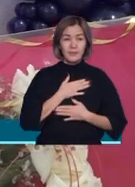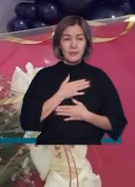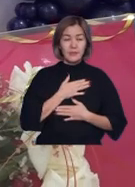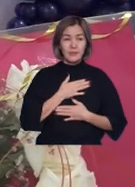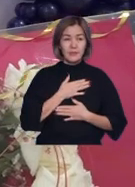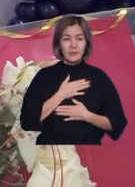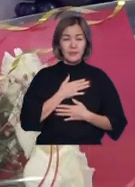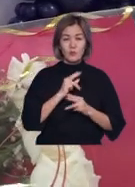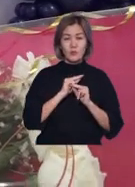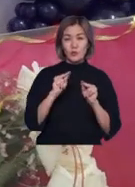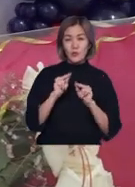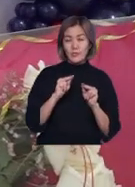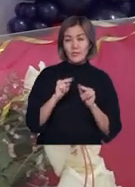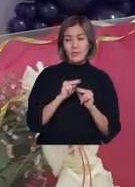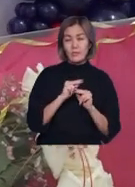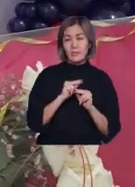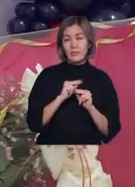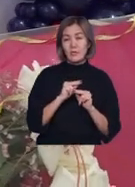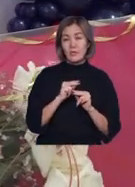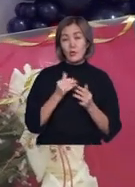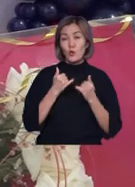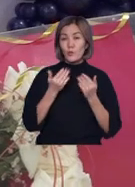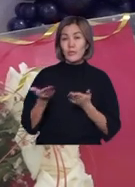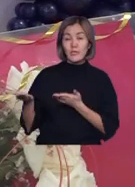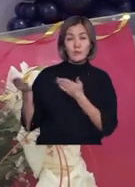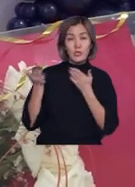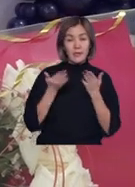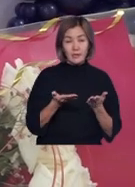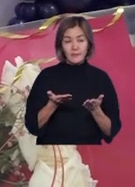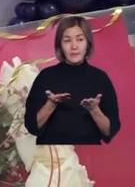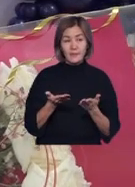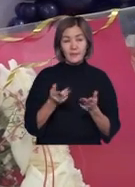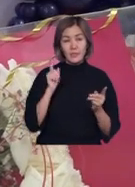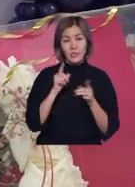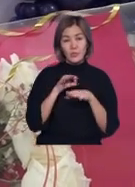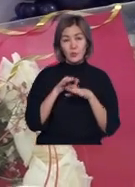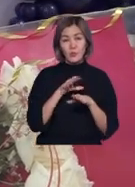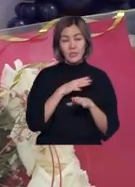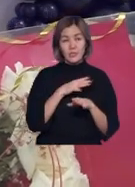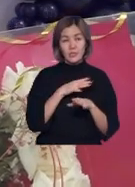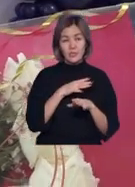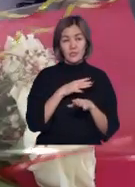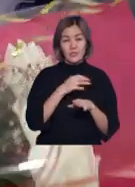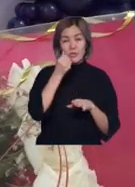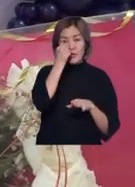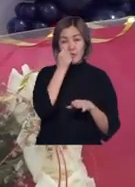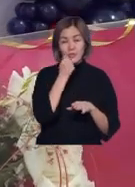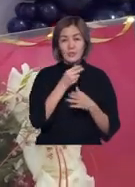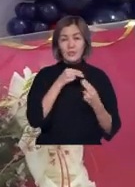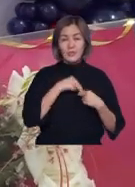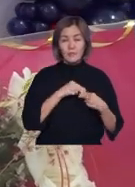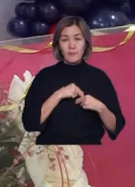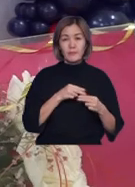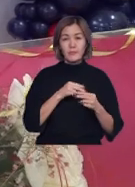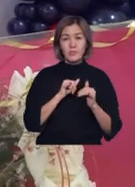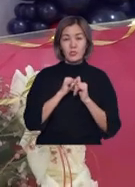шәкірттерін шәкірті болып, бізді үлкен ардагер мұғалімдерді шақырып, кездесу өткізді. Алғыс, еңбегіміз